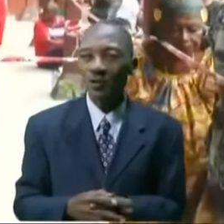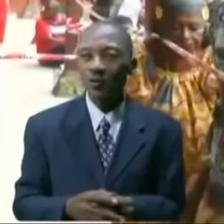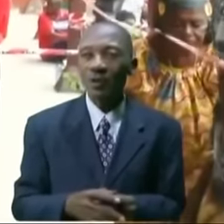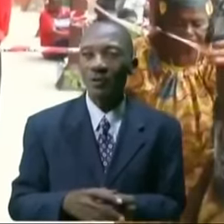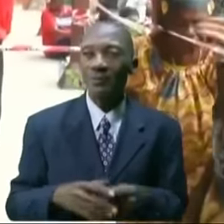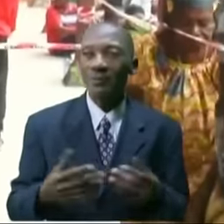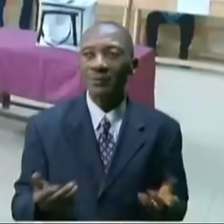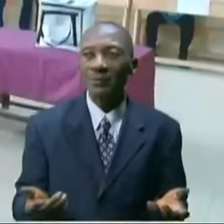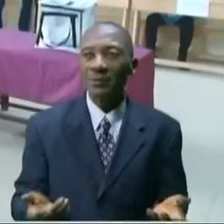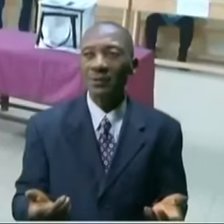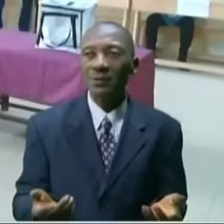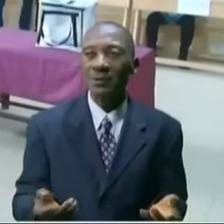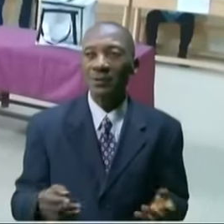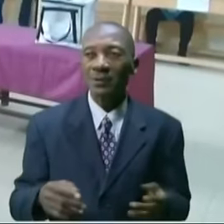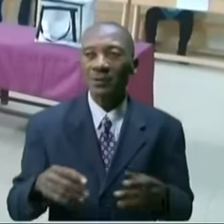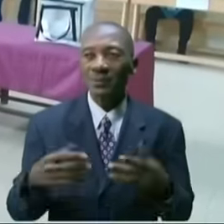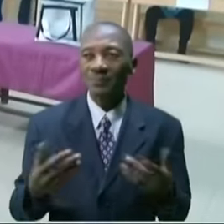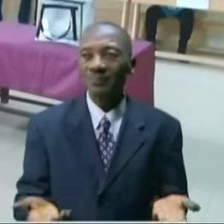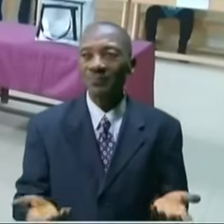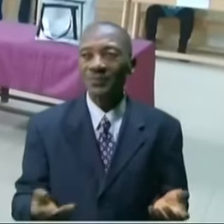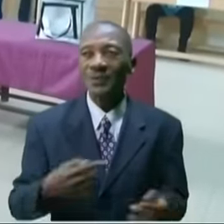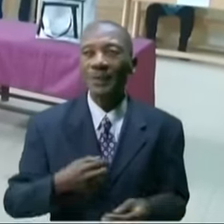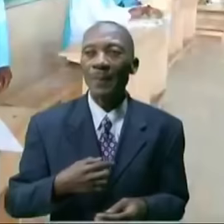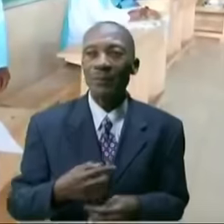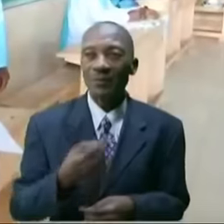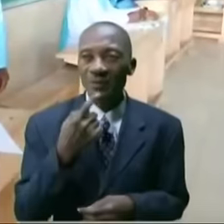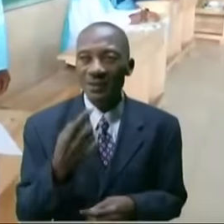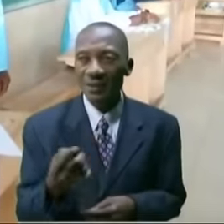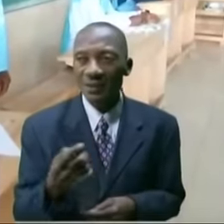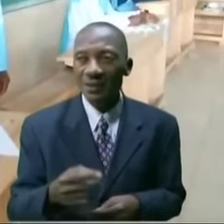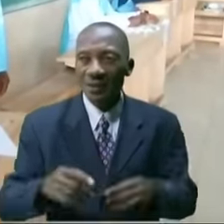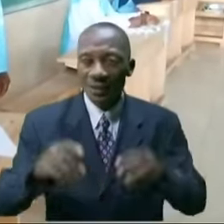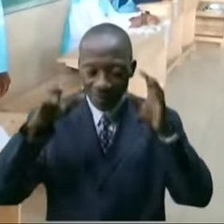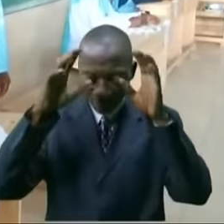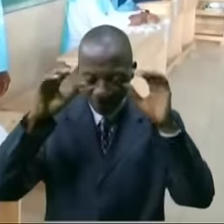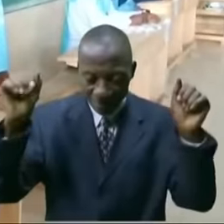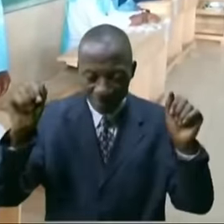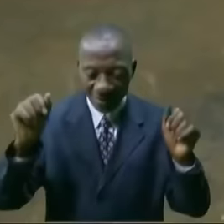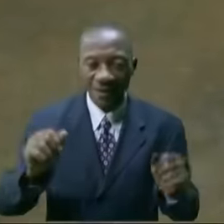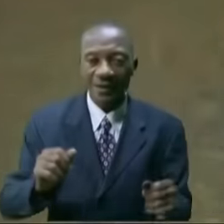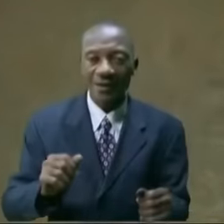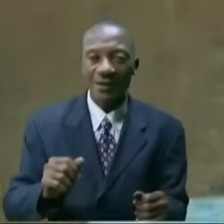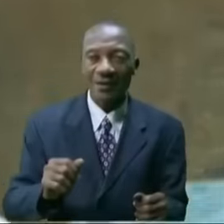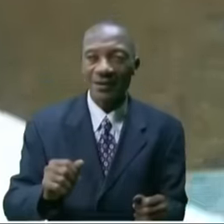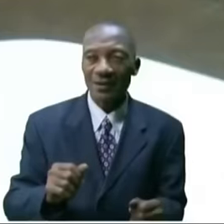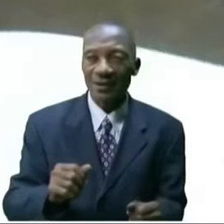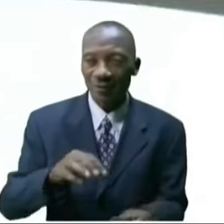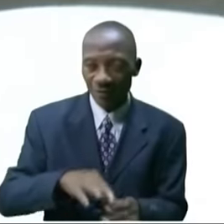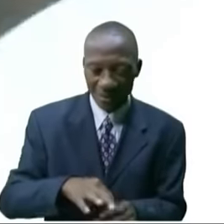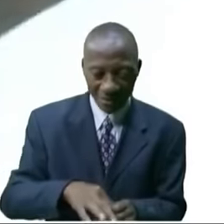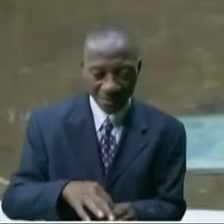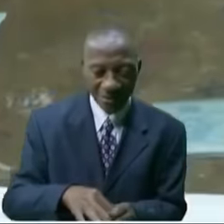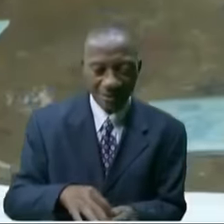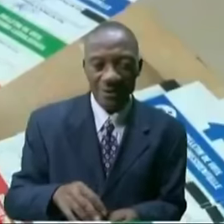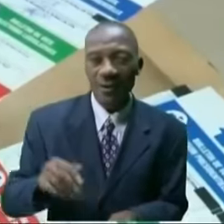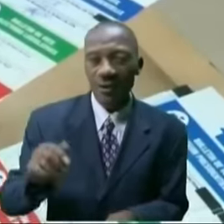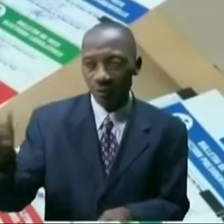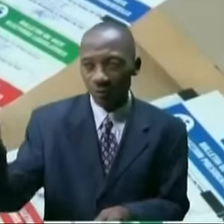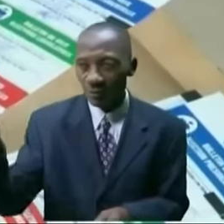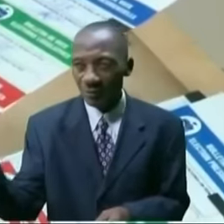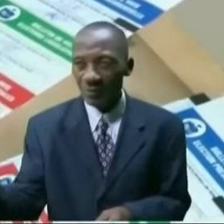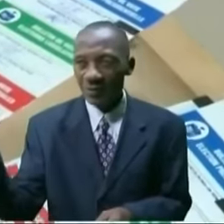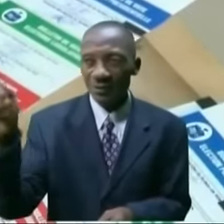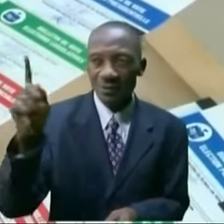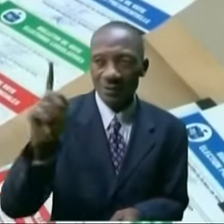démocratie qui prend ses marques et s'installe solidement dans un pays autrefois caricaturé à l'international. Contrairement